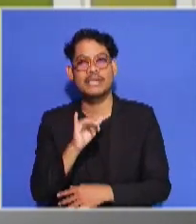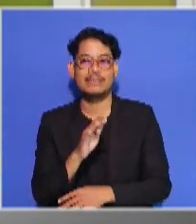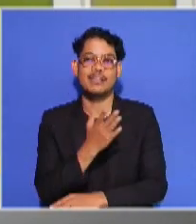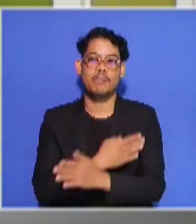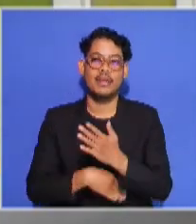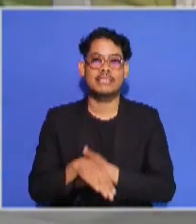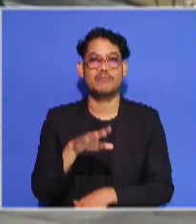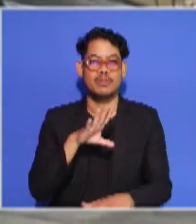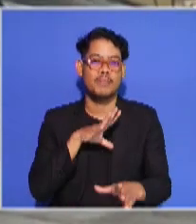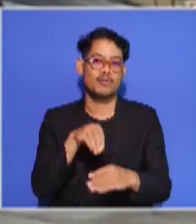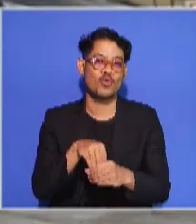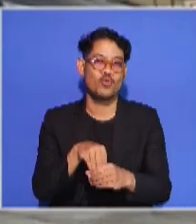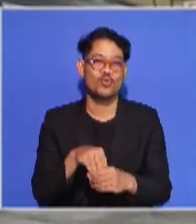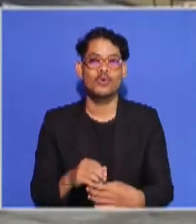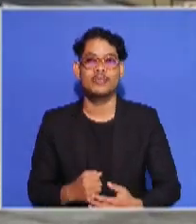disabilitas.